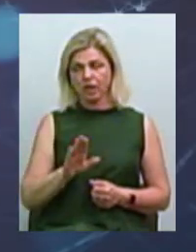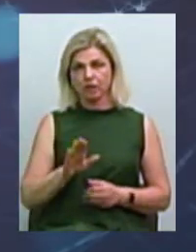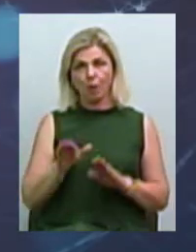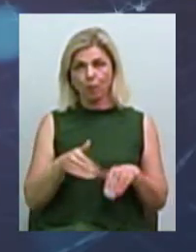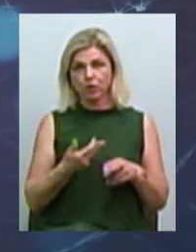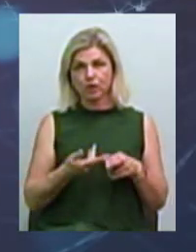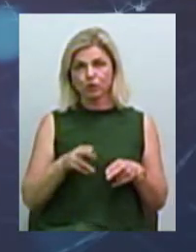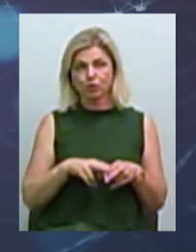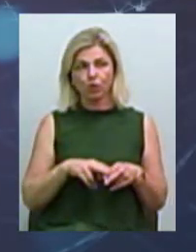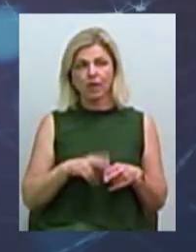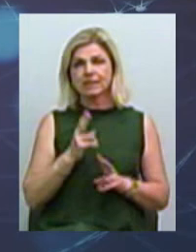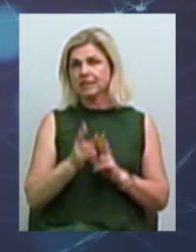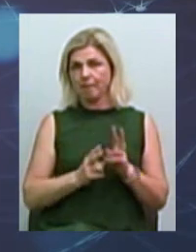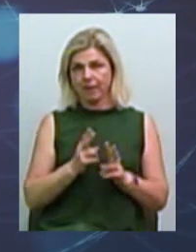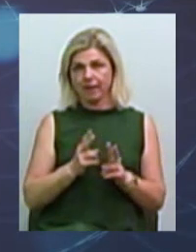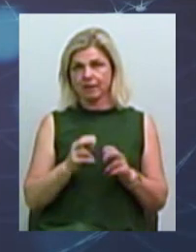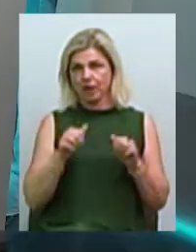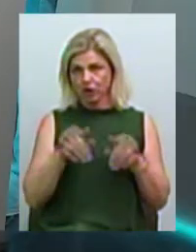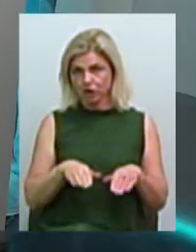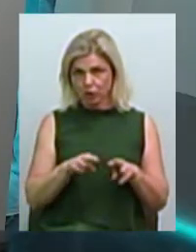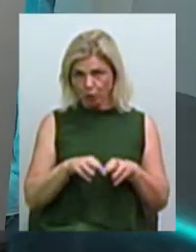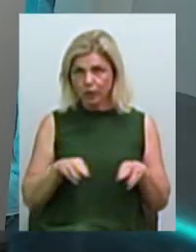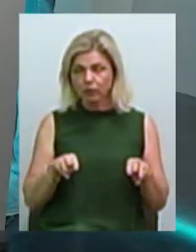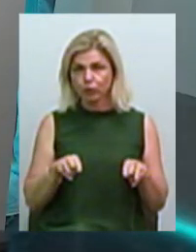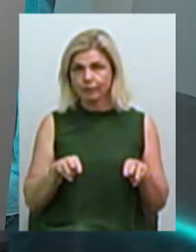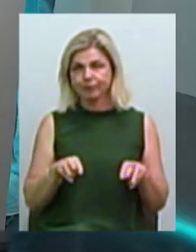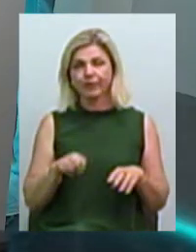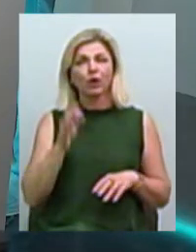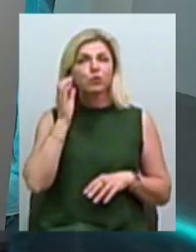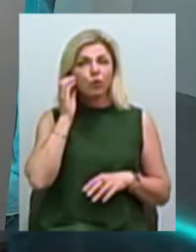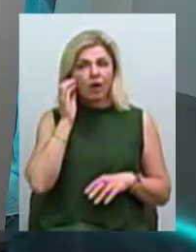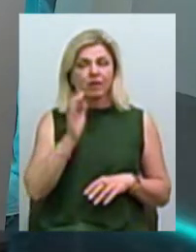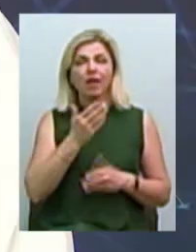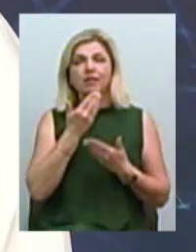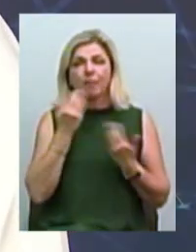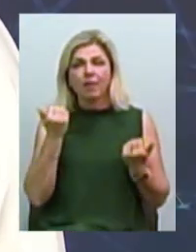цього змін, рішень уряду? Послухайте, ну не буде, немає